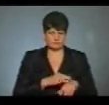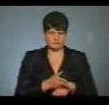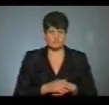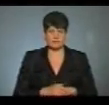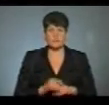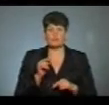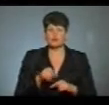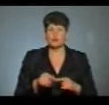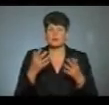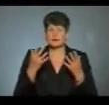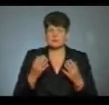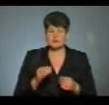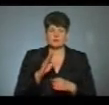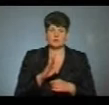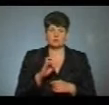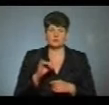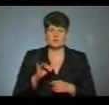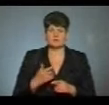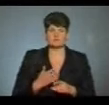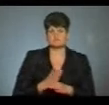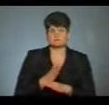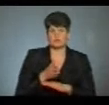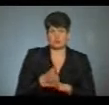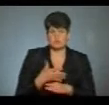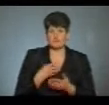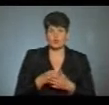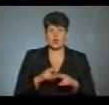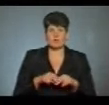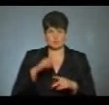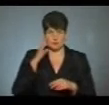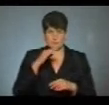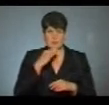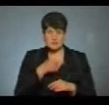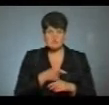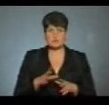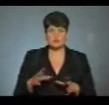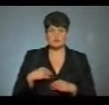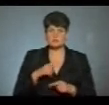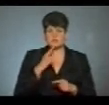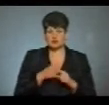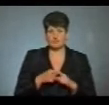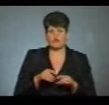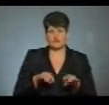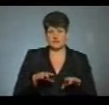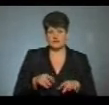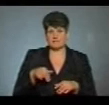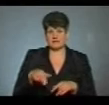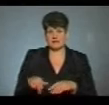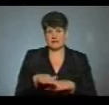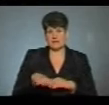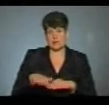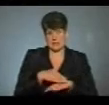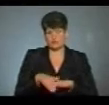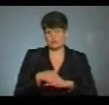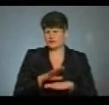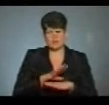У той день, каже Володимир Букатка, він гостював у свого хресного батька. Він із сестрою вирішили вийти у двір. Вони не були